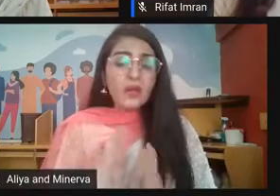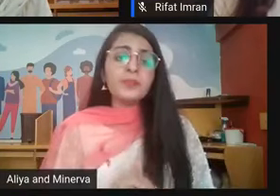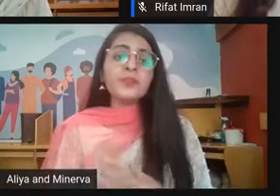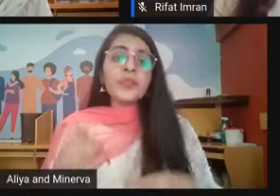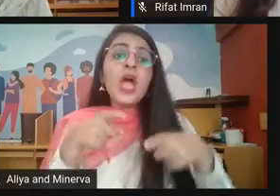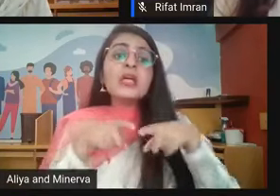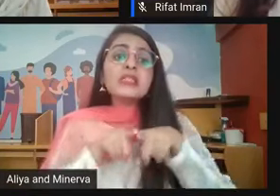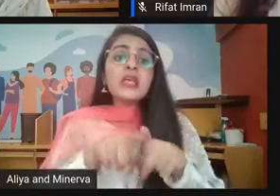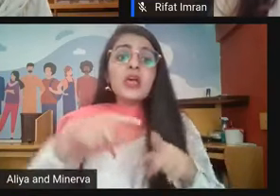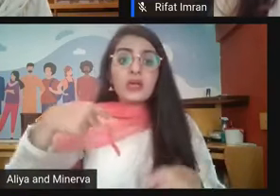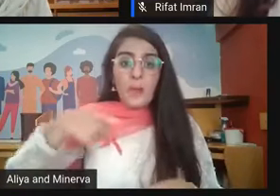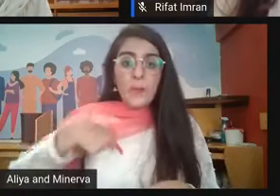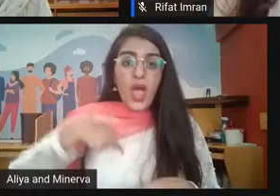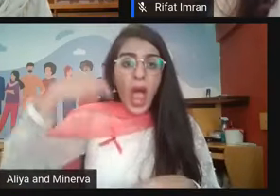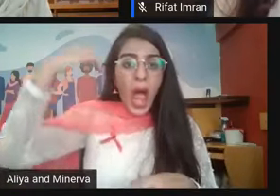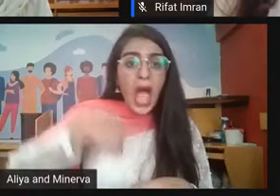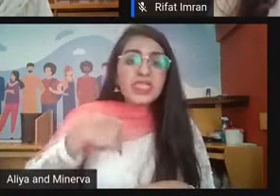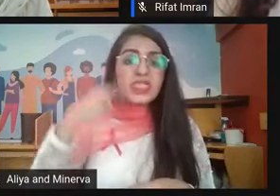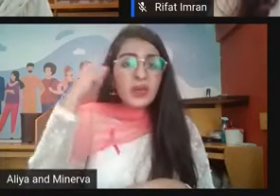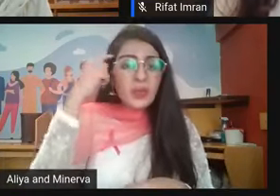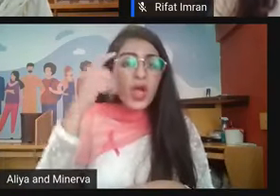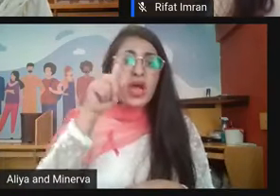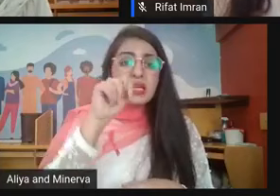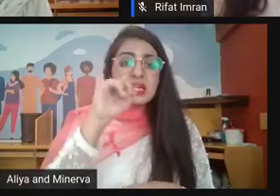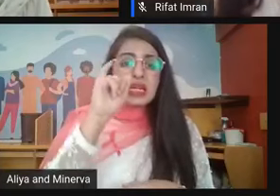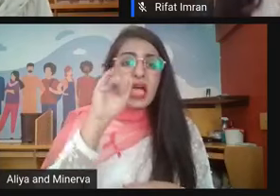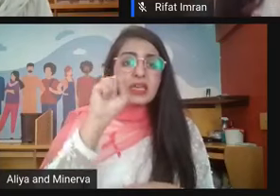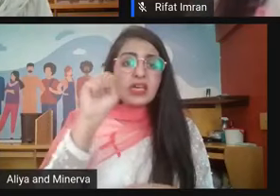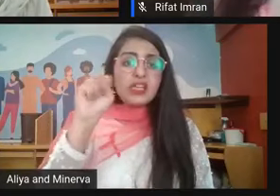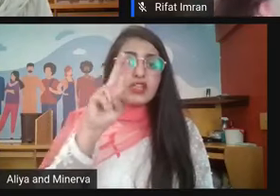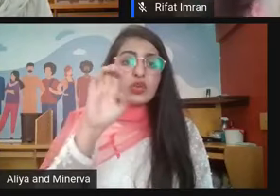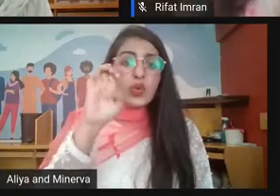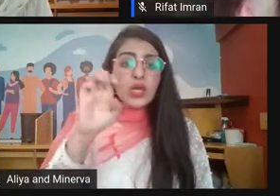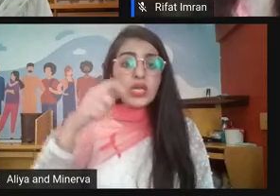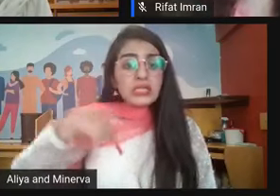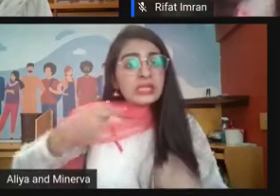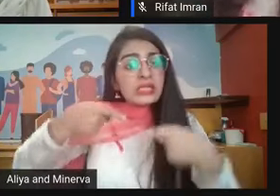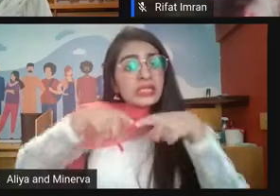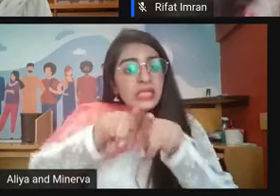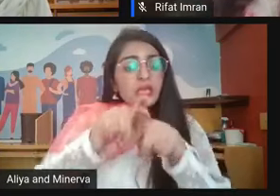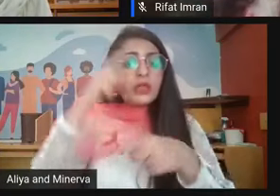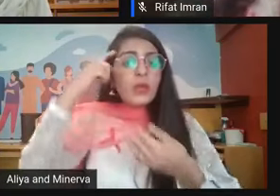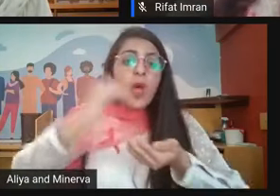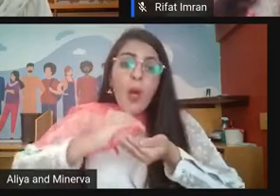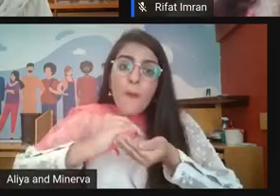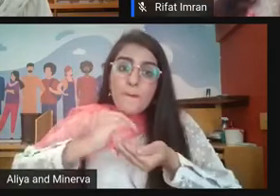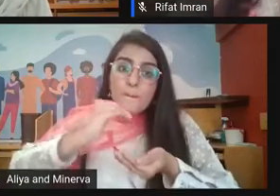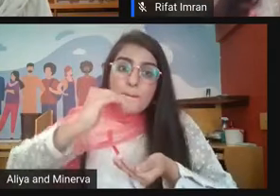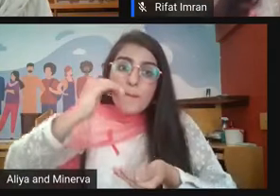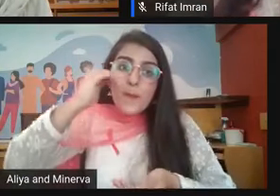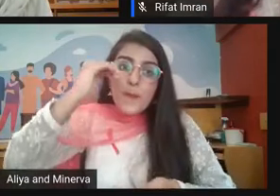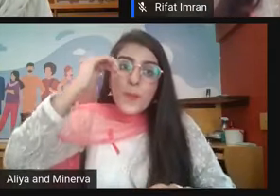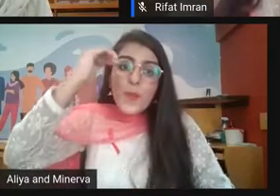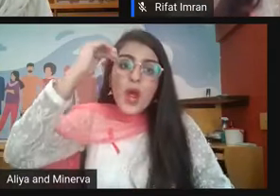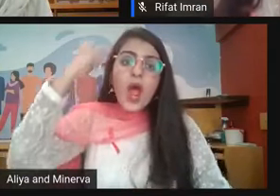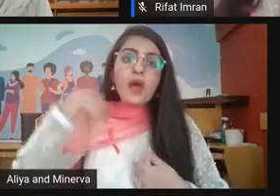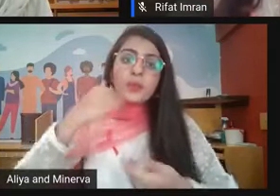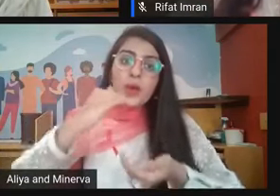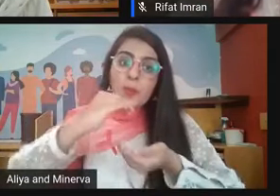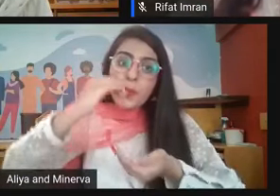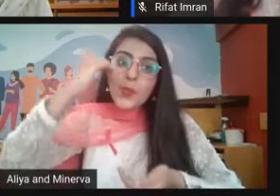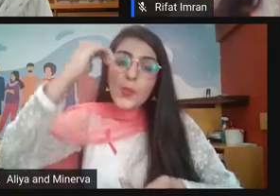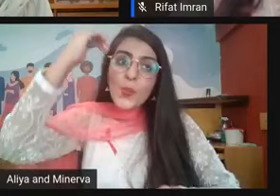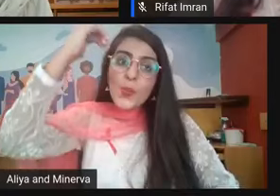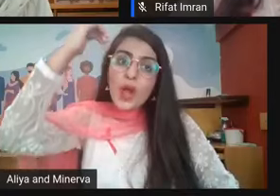बॉर्न विद ब्रेस्ट टिश्यू. लेकिन जब हम बड़े होते हैं, व्हेन वी रीच प्यूबर्टी, एट दैट